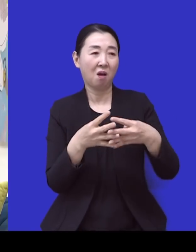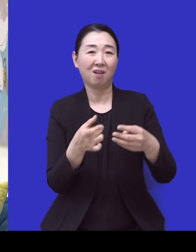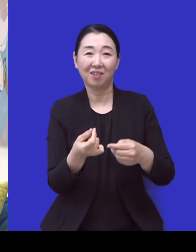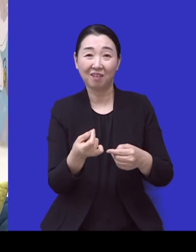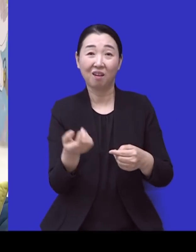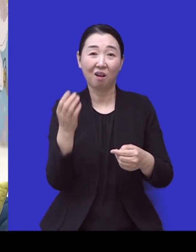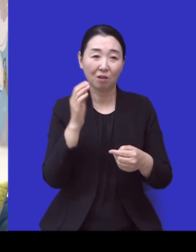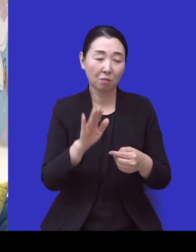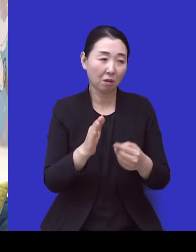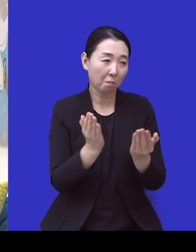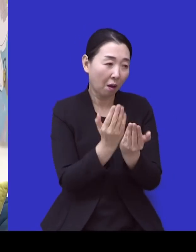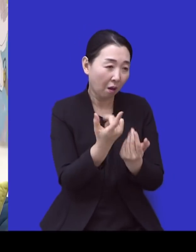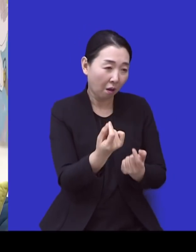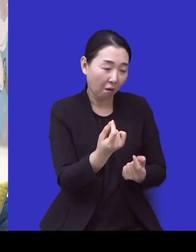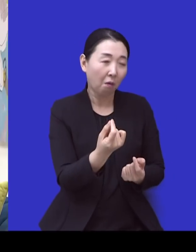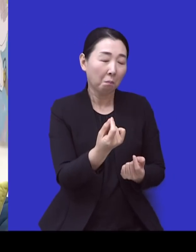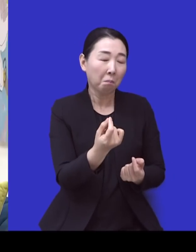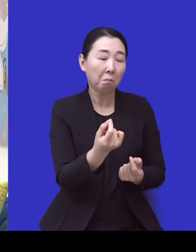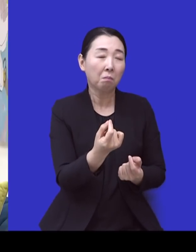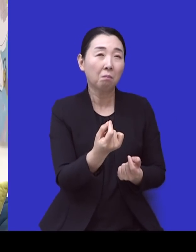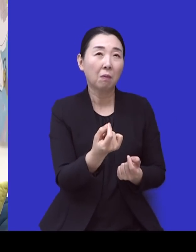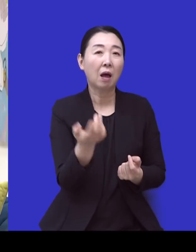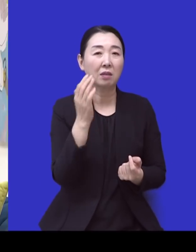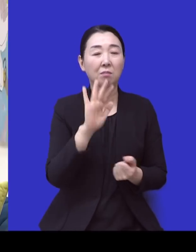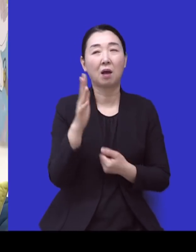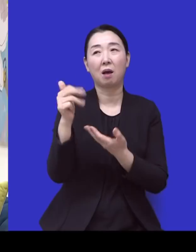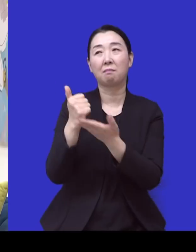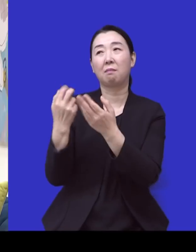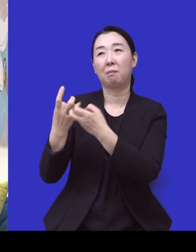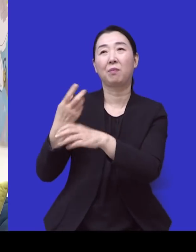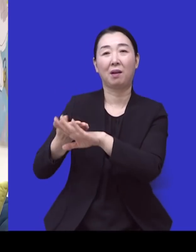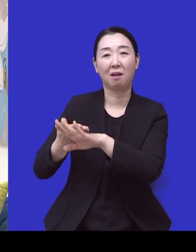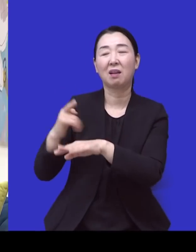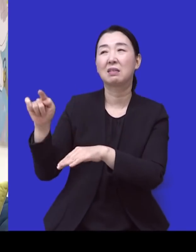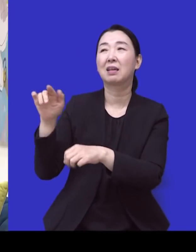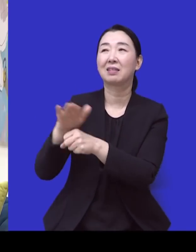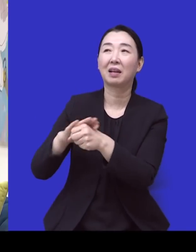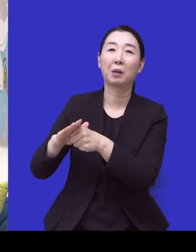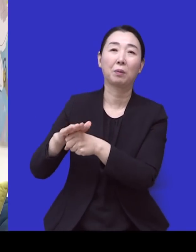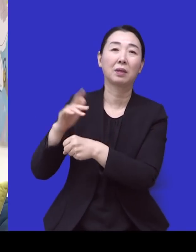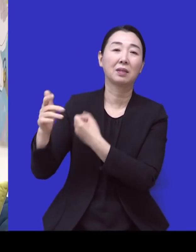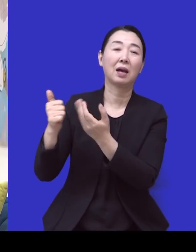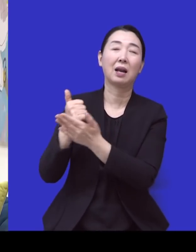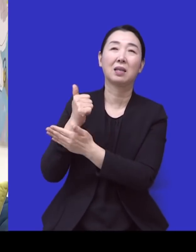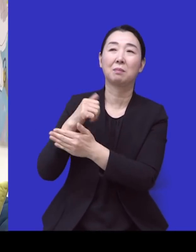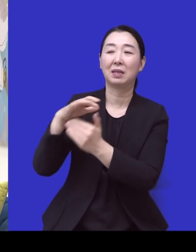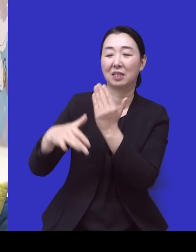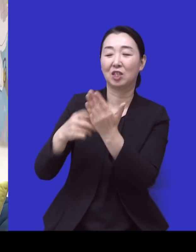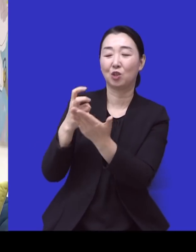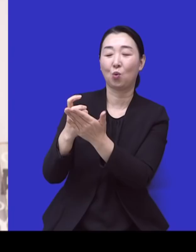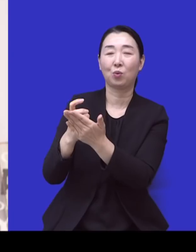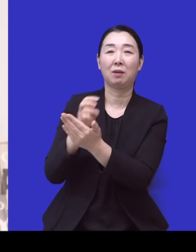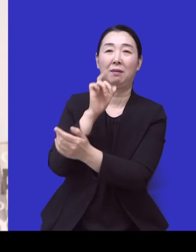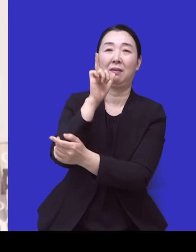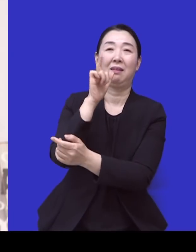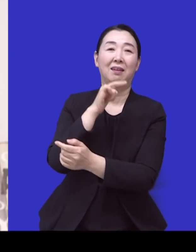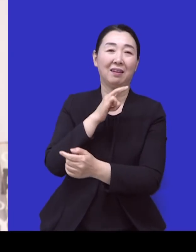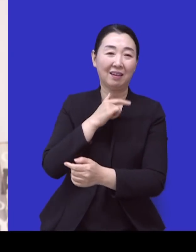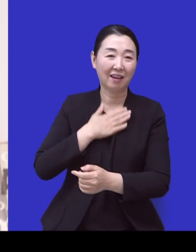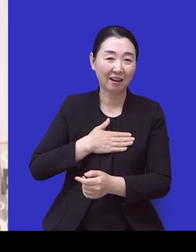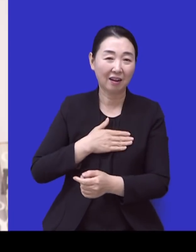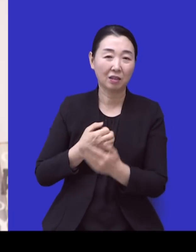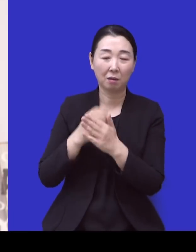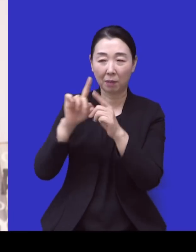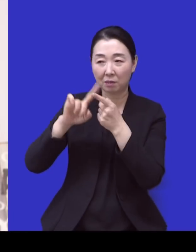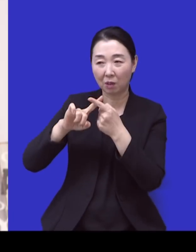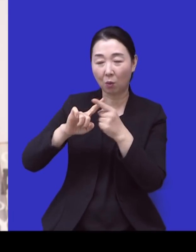이게 맞는 것 같아도 정말 하나님의 방법은 차원이 다르구나. 이게 사랑이구나. 이게 정말 하나님의 질서구나. 이런 걸 깨닫게 되면서 진짜